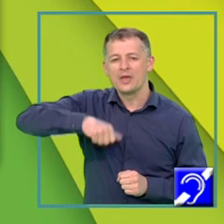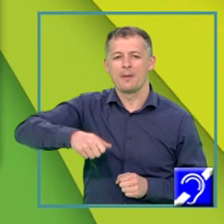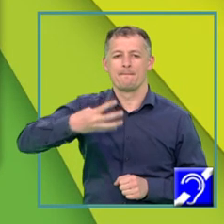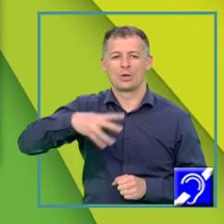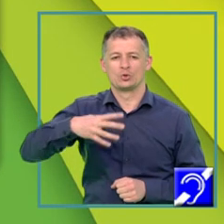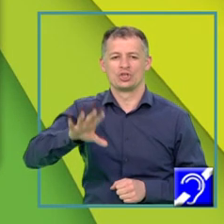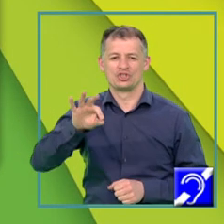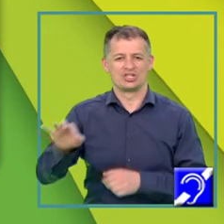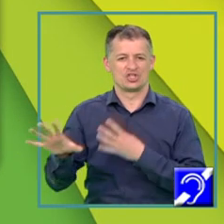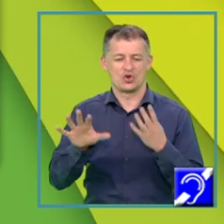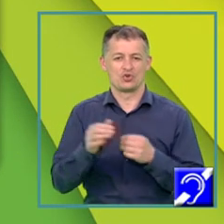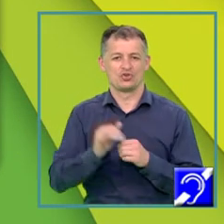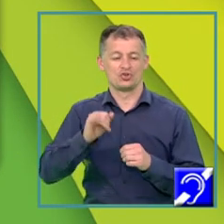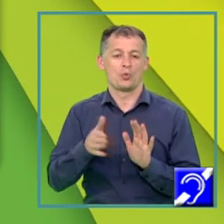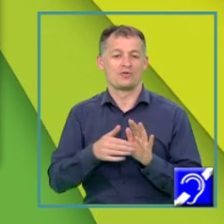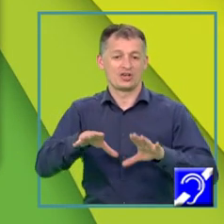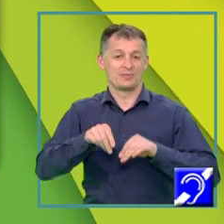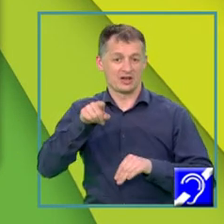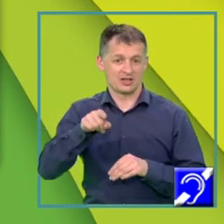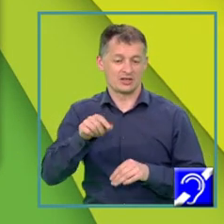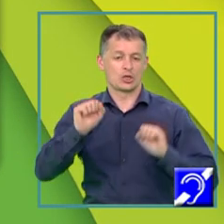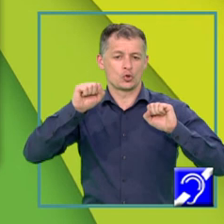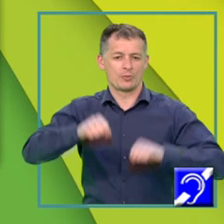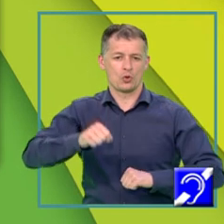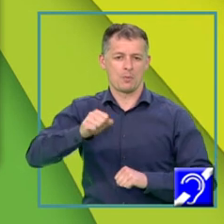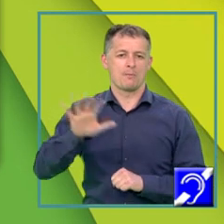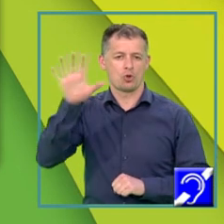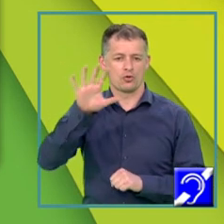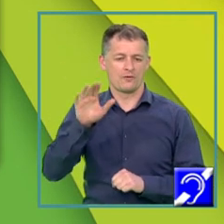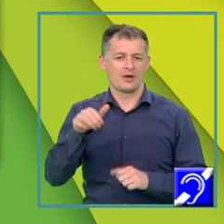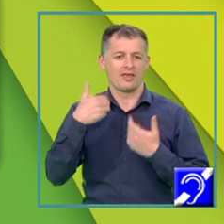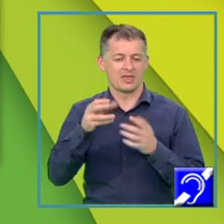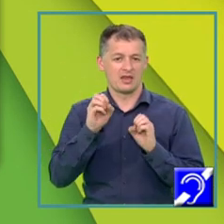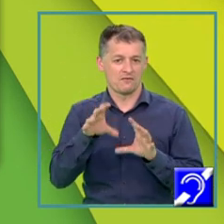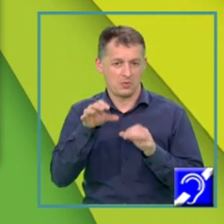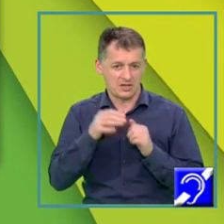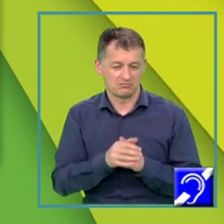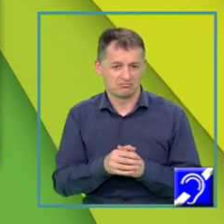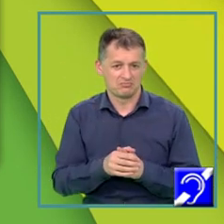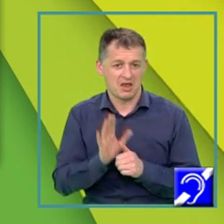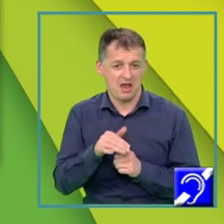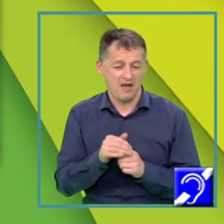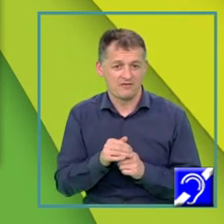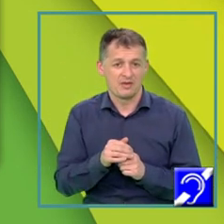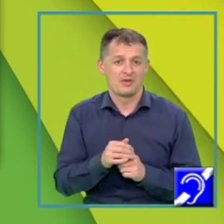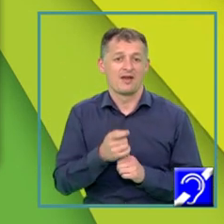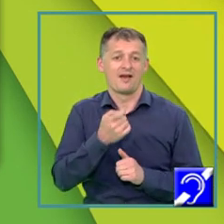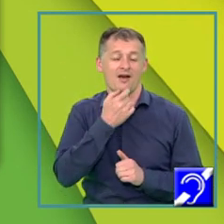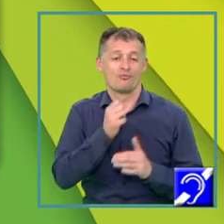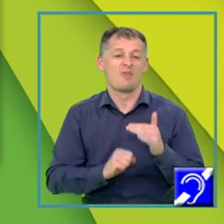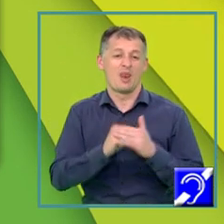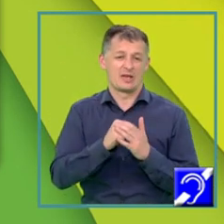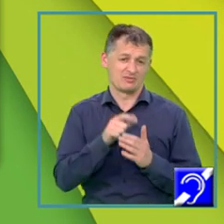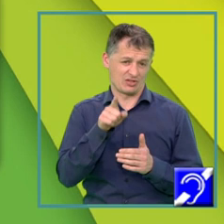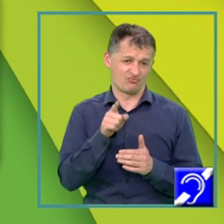al acceptării acesteia de către domnul Moldovei la care se referă sursa dată. Limitativ aici avem nu doar anul